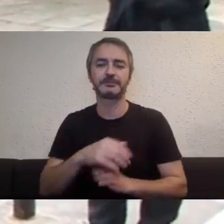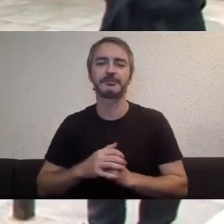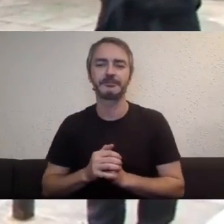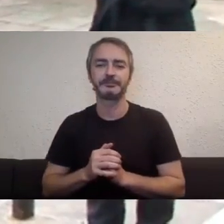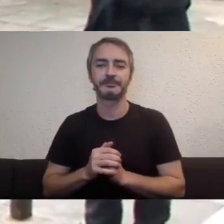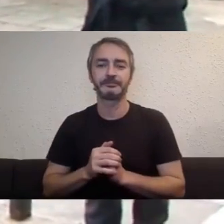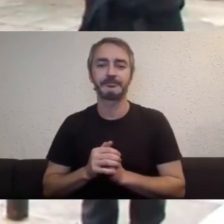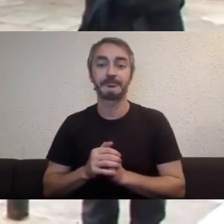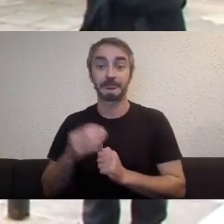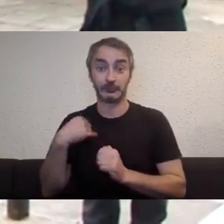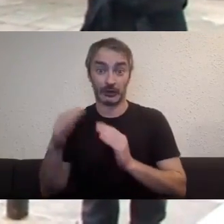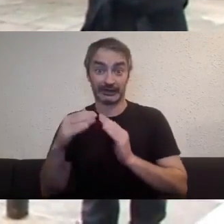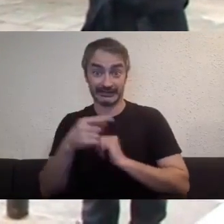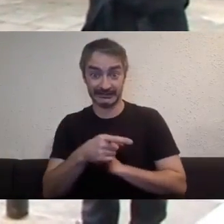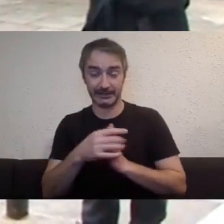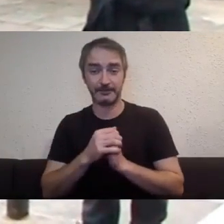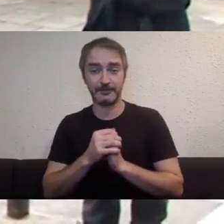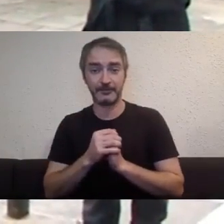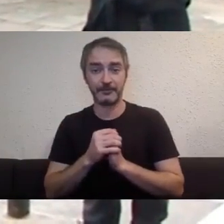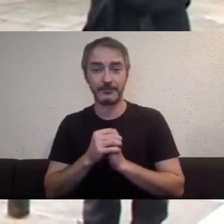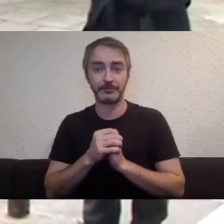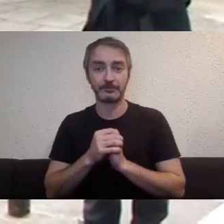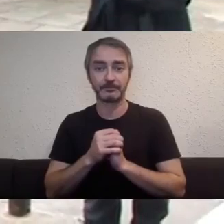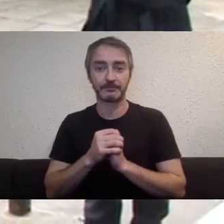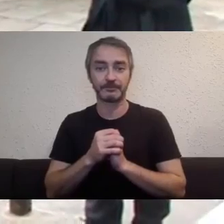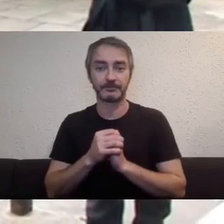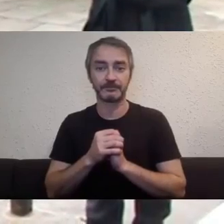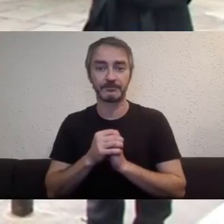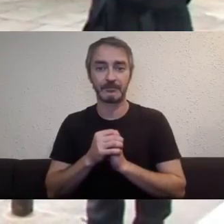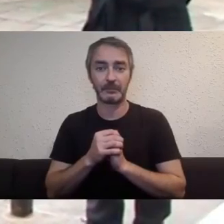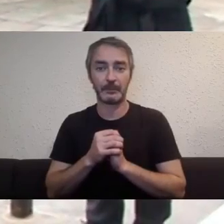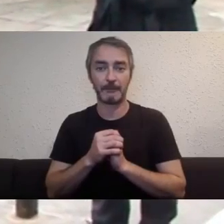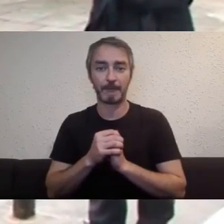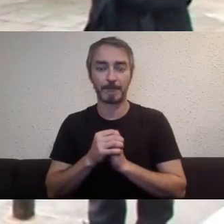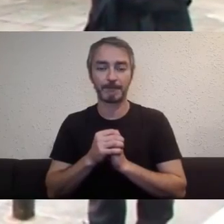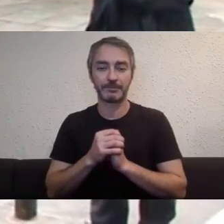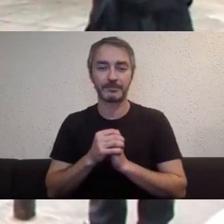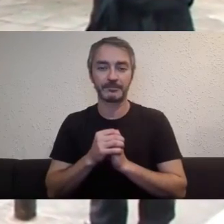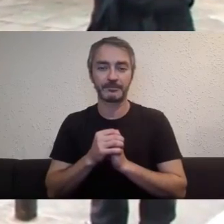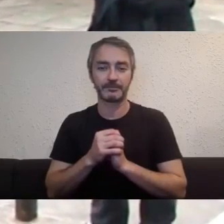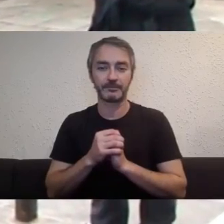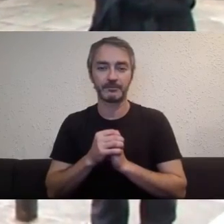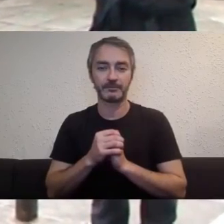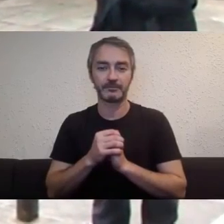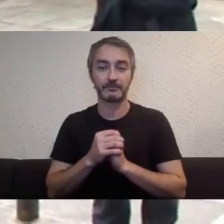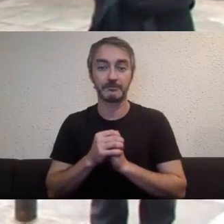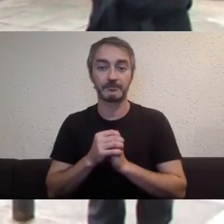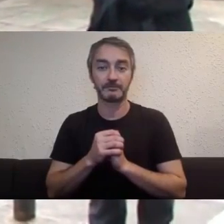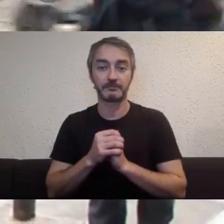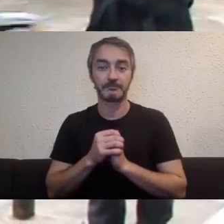Crosteu. Aquesta casa doncs, també va ser bastant significativa dins de l'ocupació